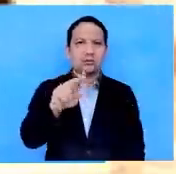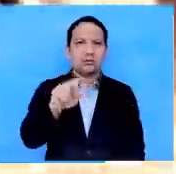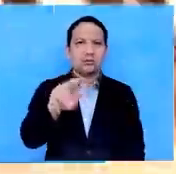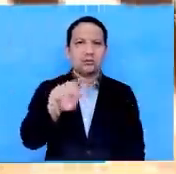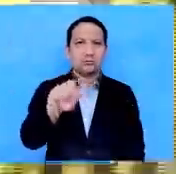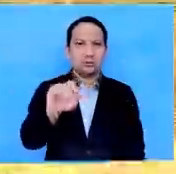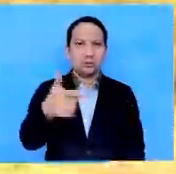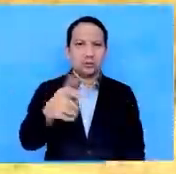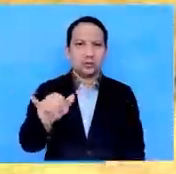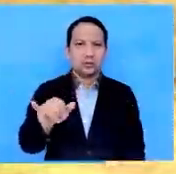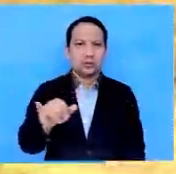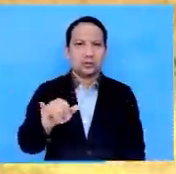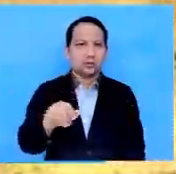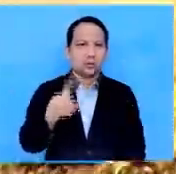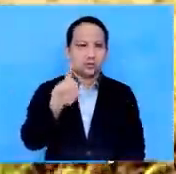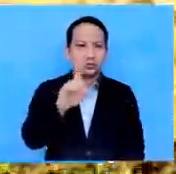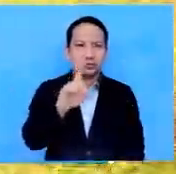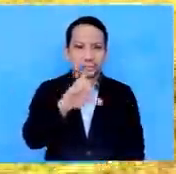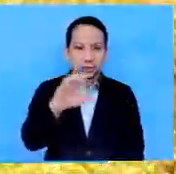sa